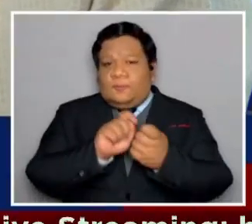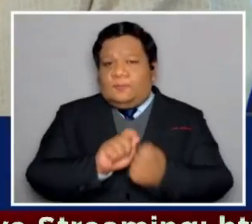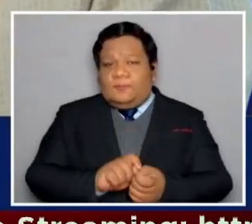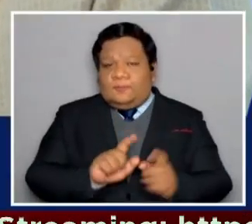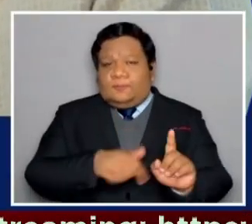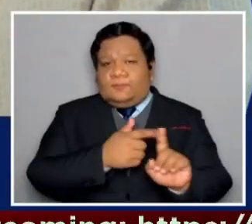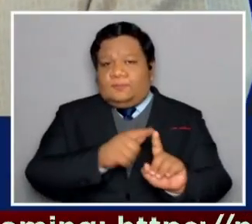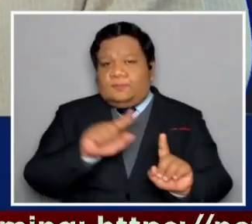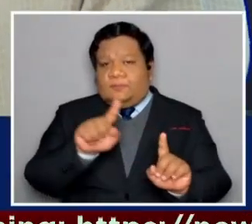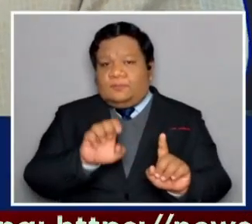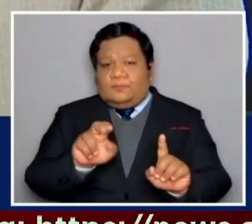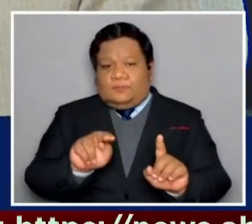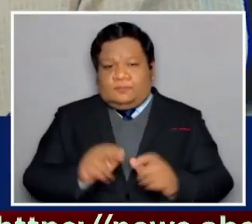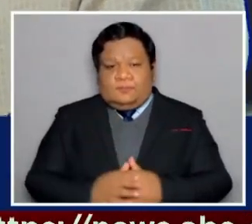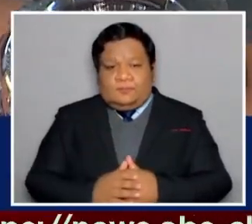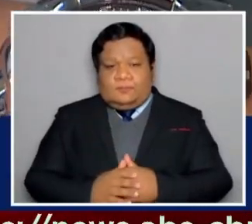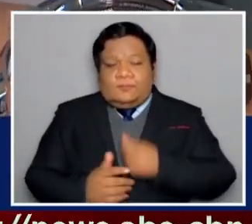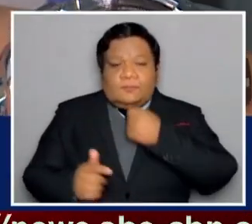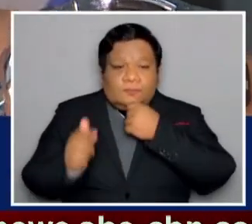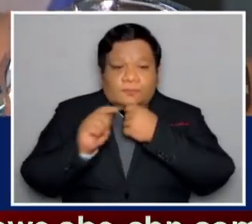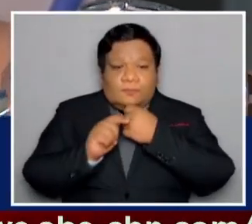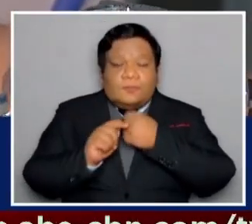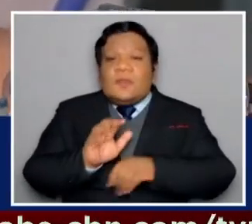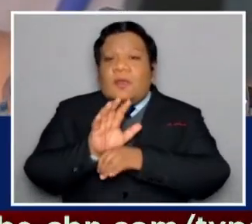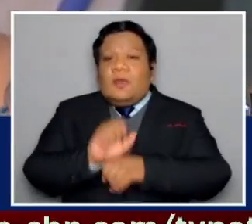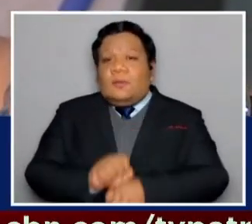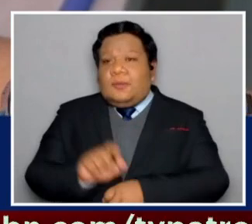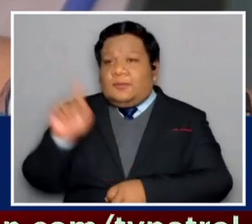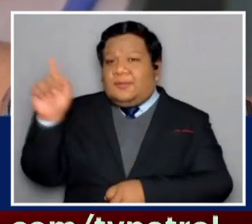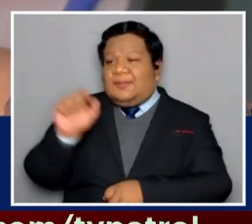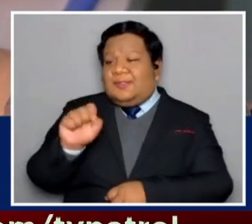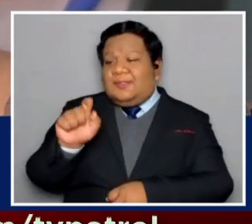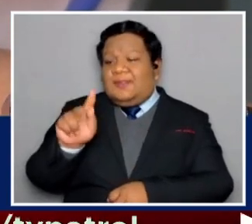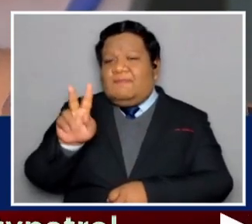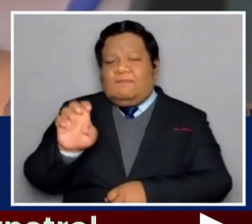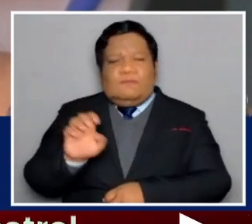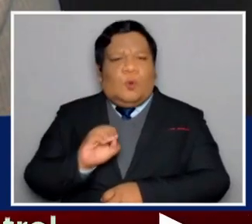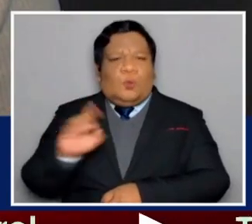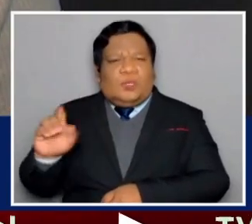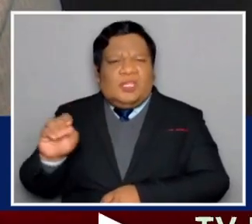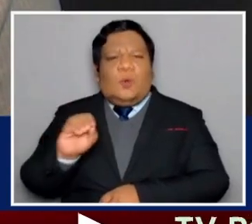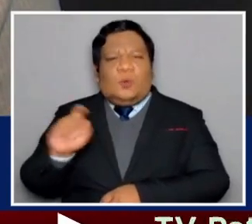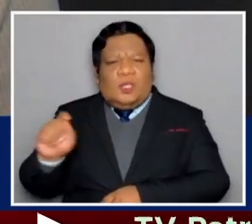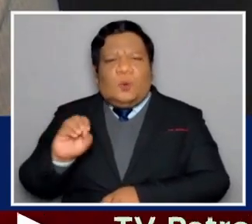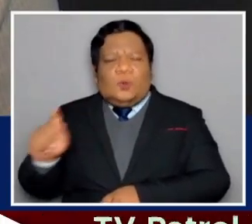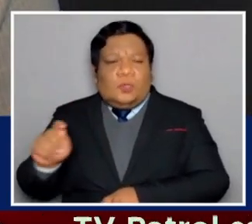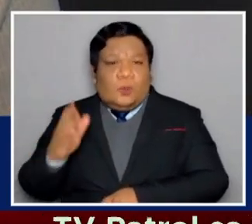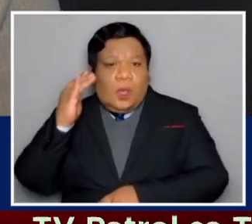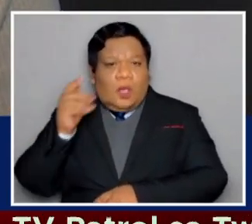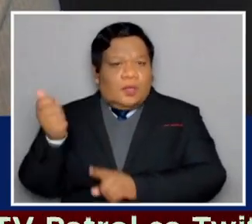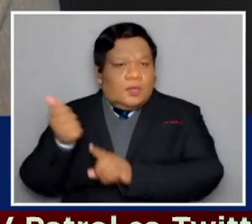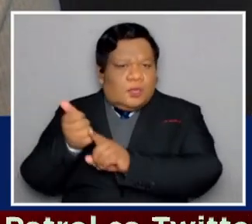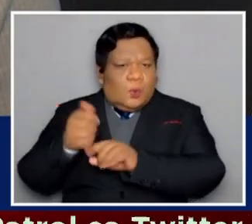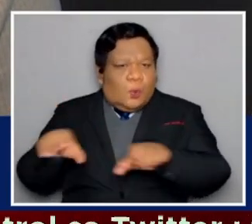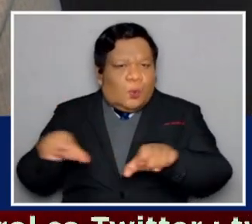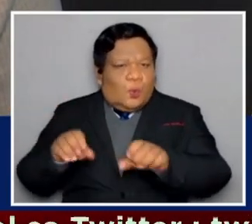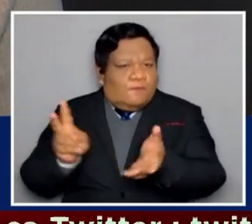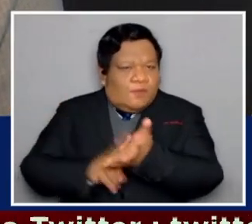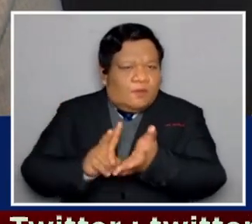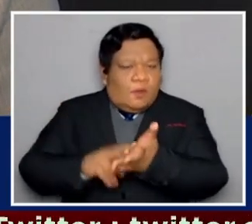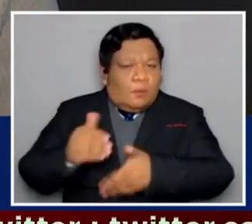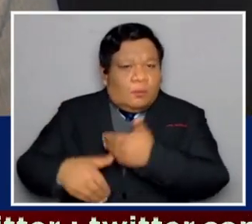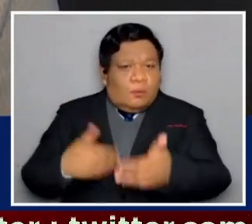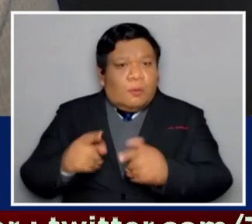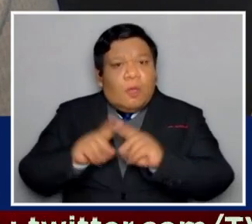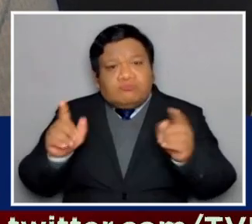Madalas ngayon ang overtime ni Steve, isang visa specialist sa isang travel agency. Pero ganado siya, lalo't